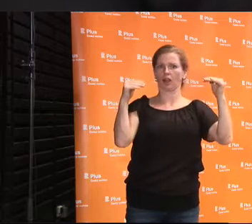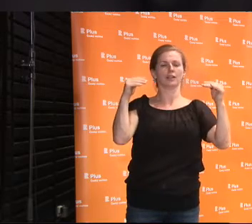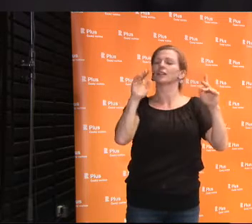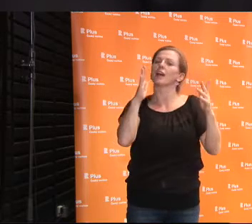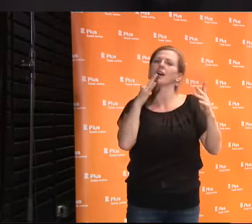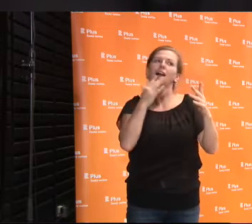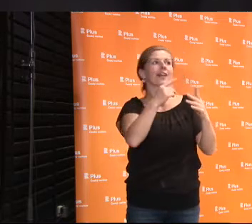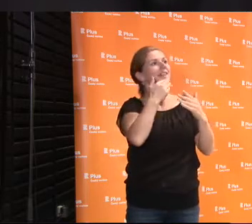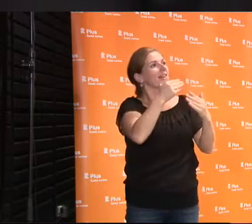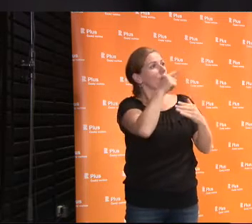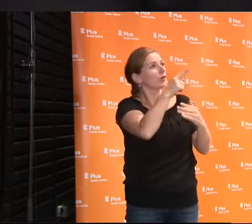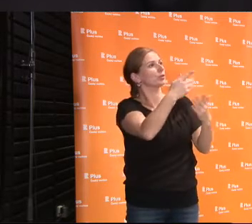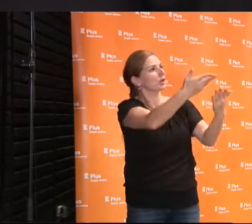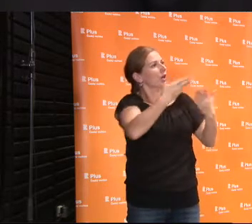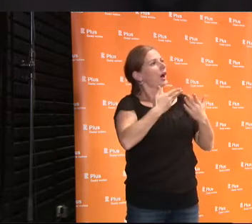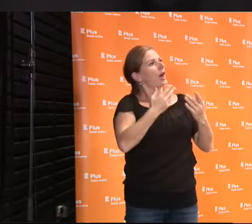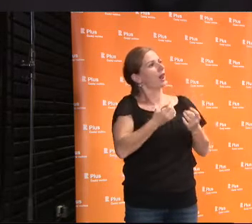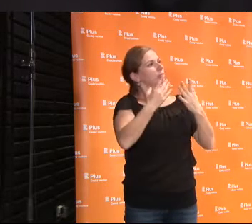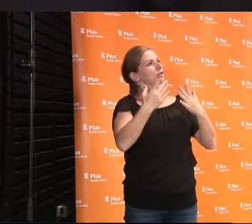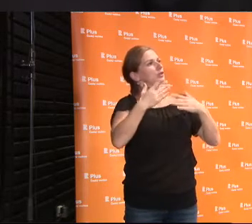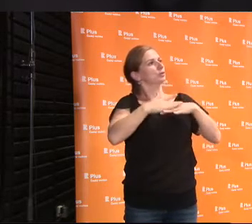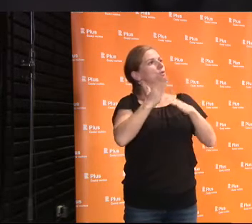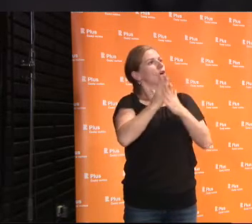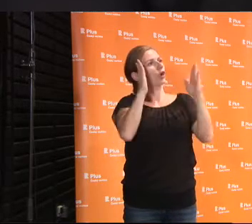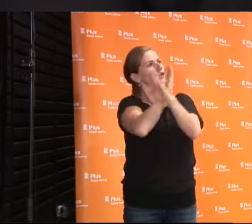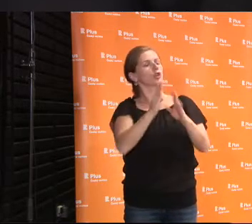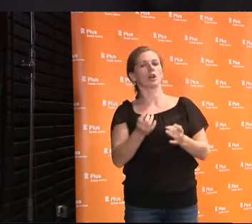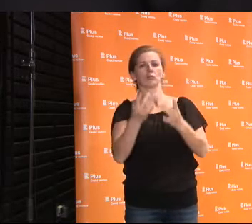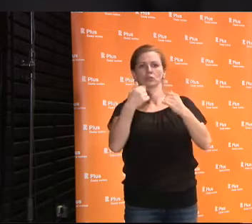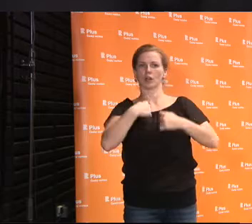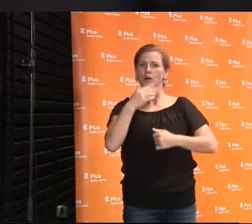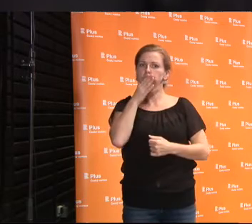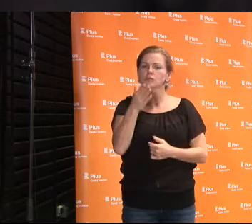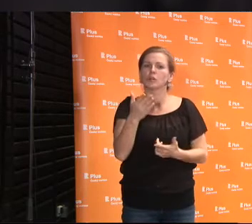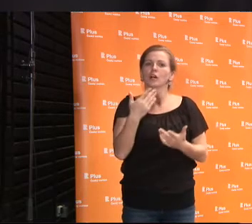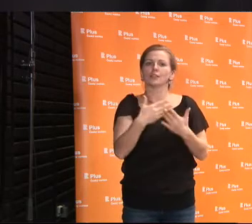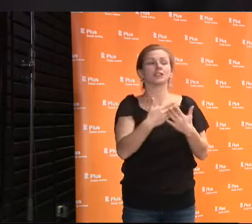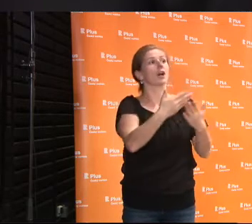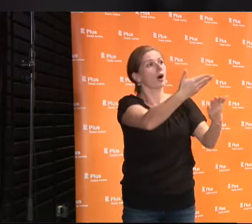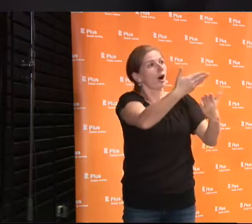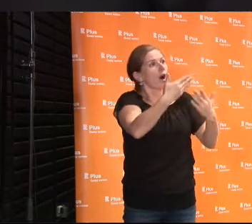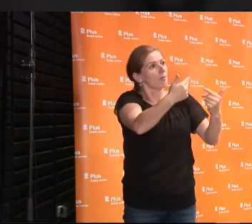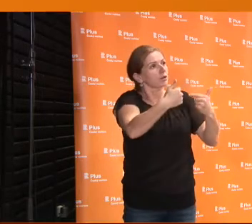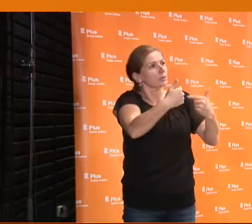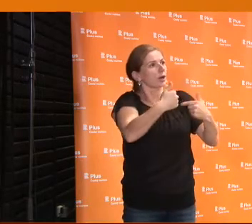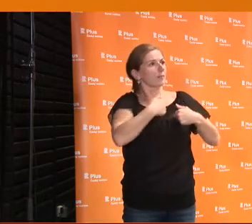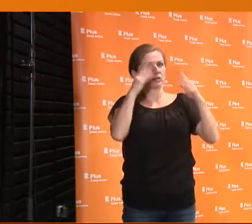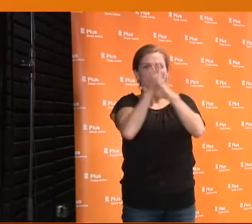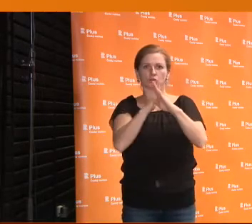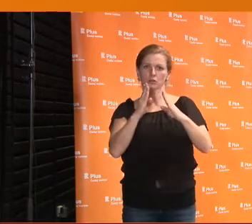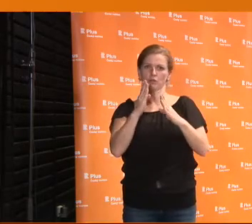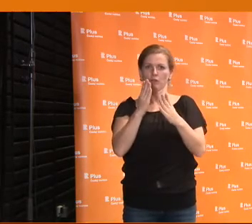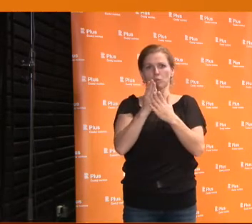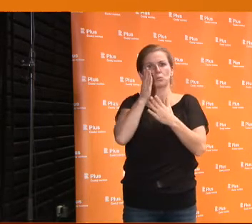pomoct se lépe rozhodovat. Takže je to nějaký podklad pro naše rozhodování, pro naše kroky, které chceme činit. A pane profesore Maříku, je